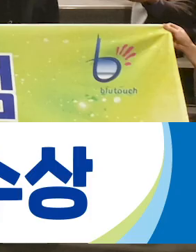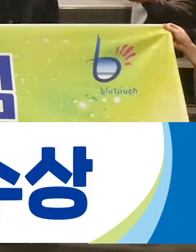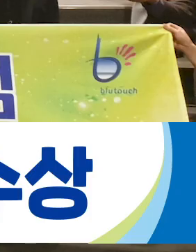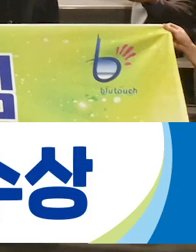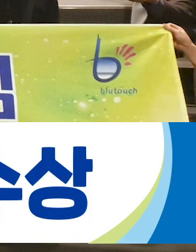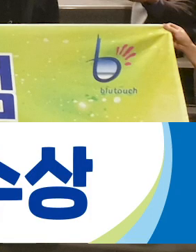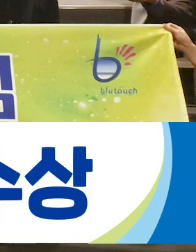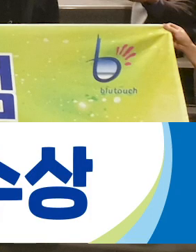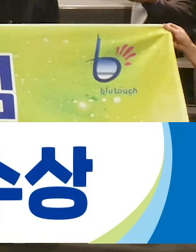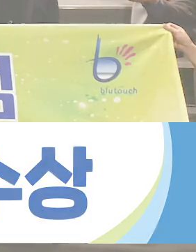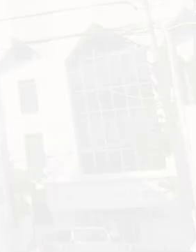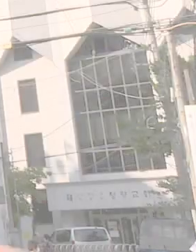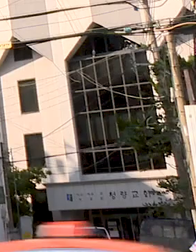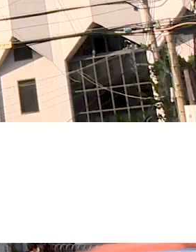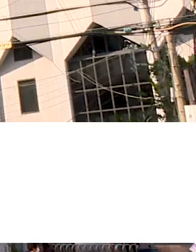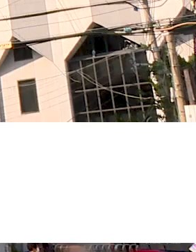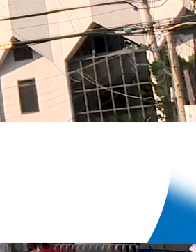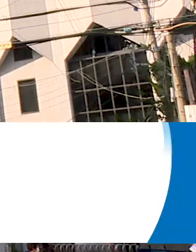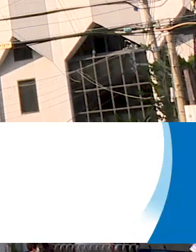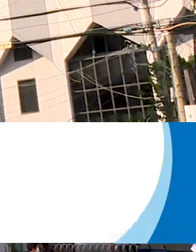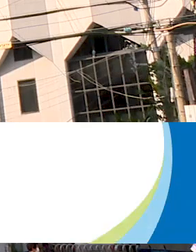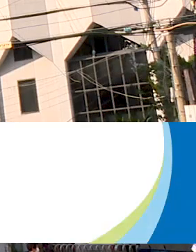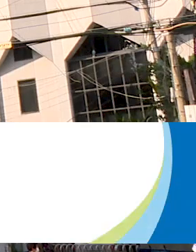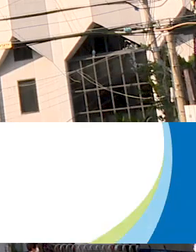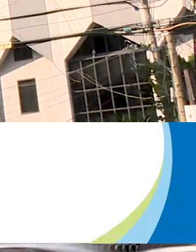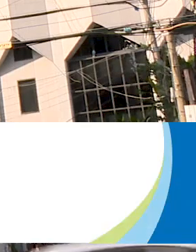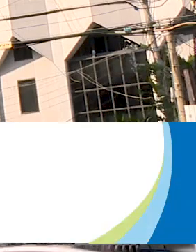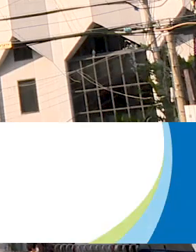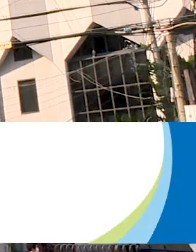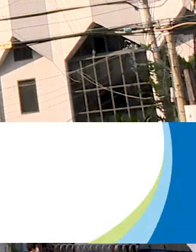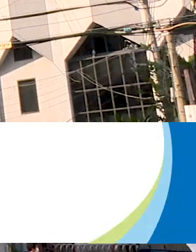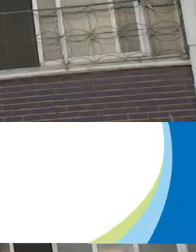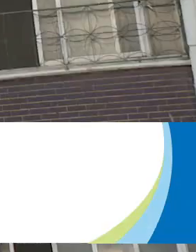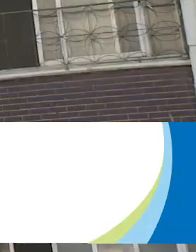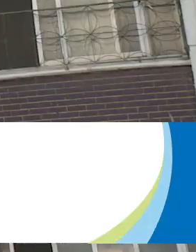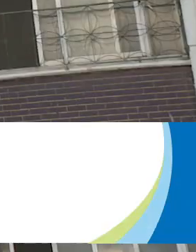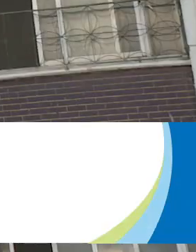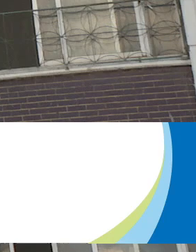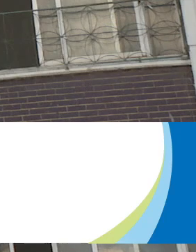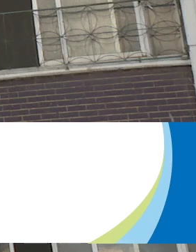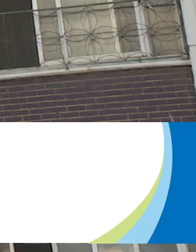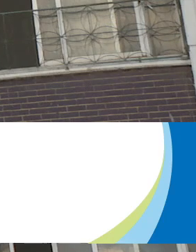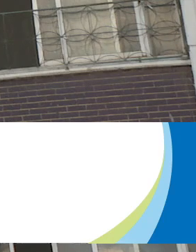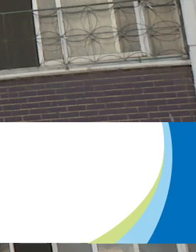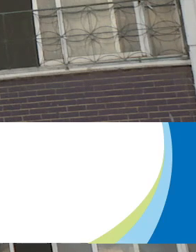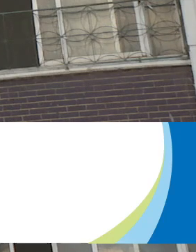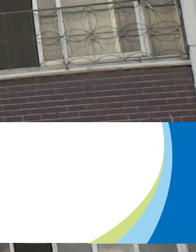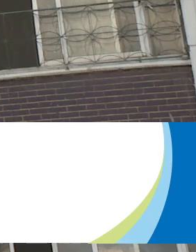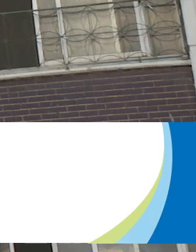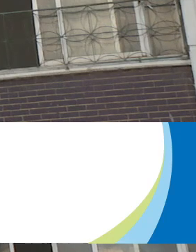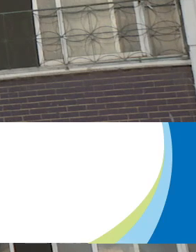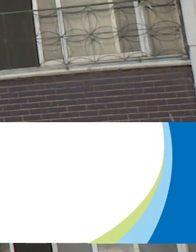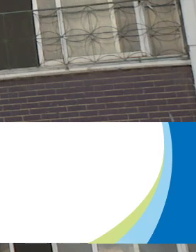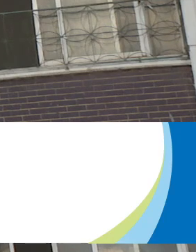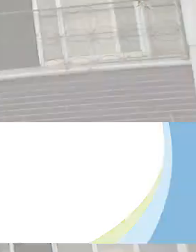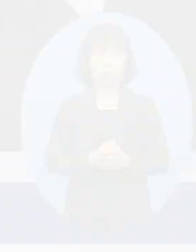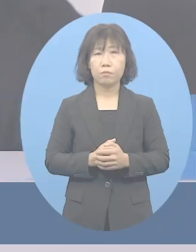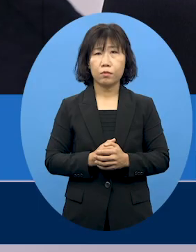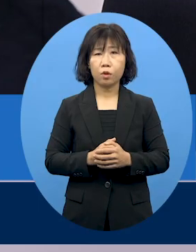표창을 수상했습니다 지역 내 노후한 소규모 공동주택의 대한 안전점검을 실시합니다